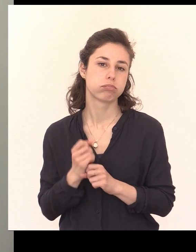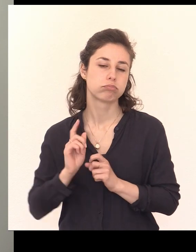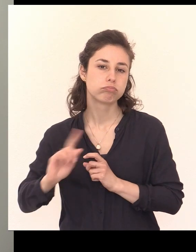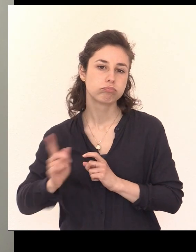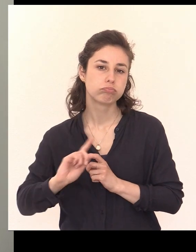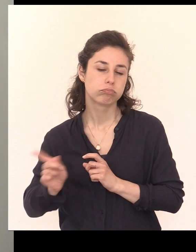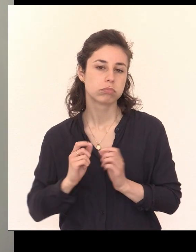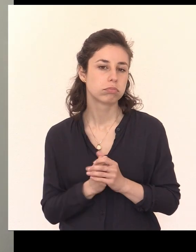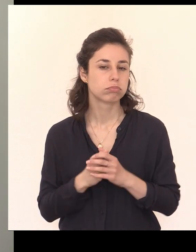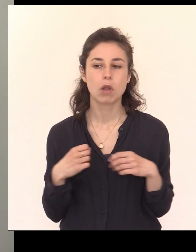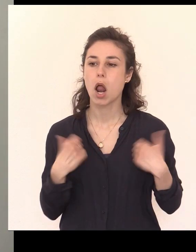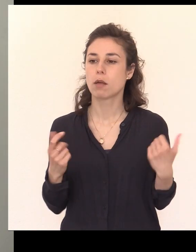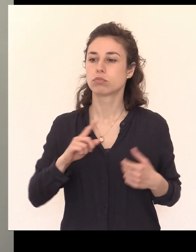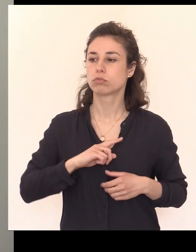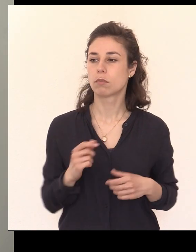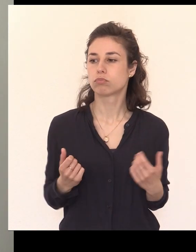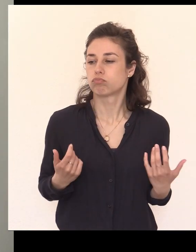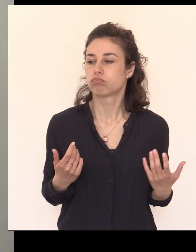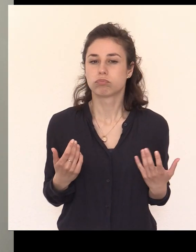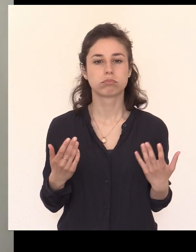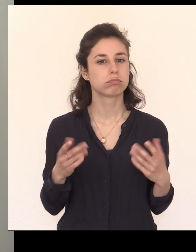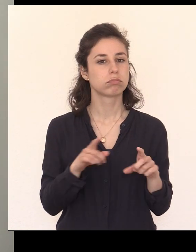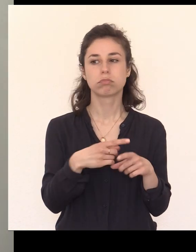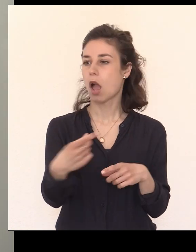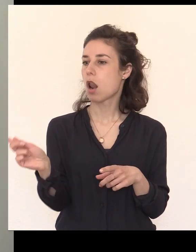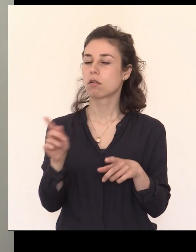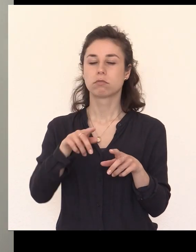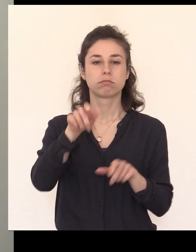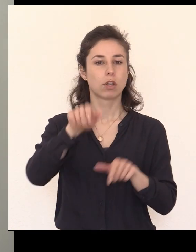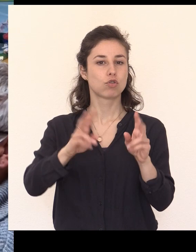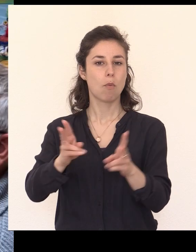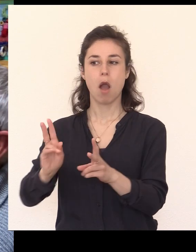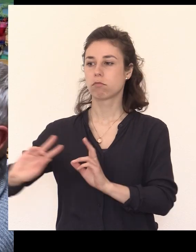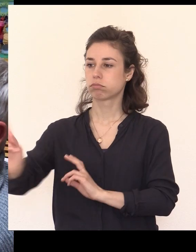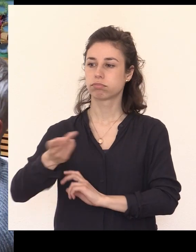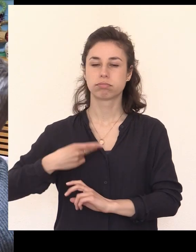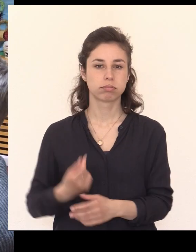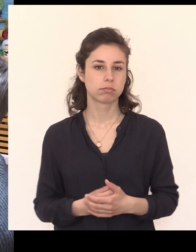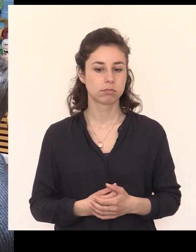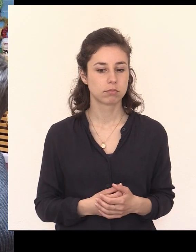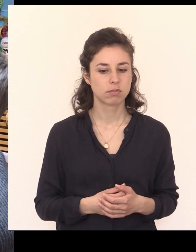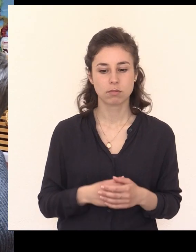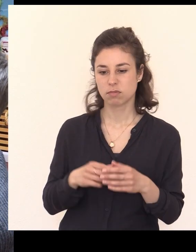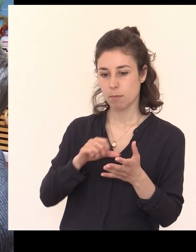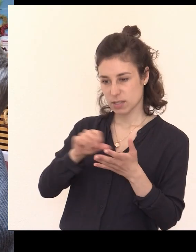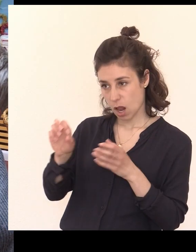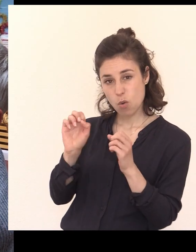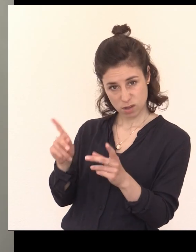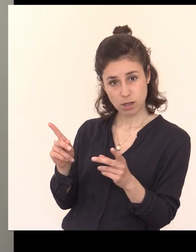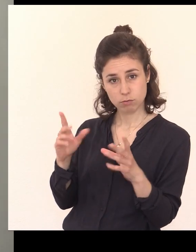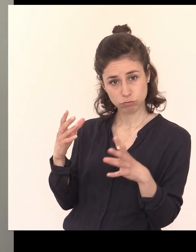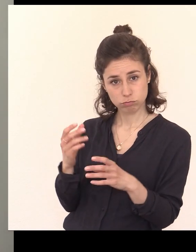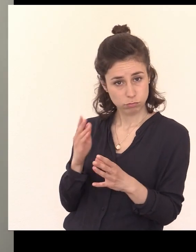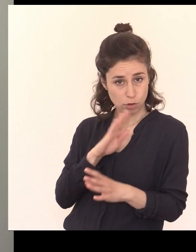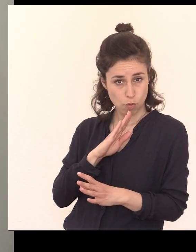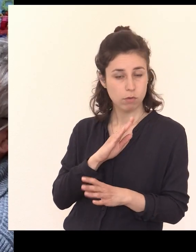dann lebe ich mein Leben wie jeder normale Mensch. Und die Bezahlung ist soweit okay, dass du damit klarkommst?